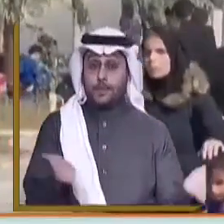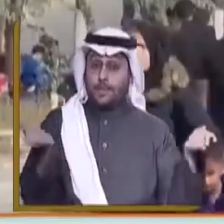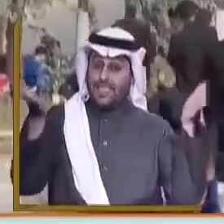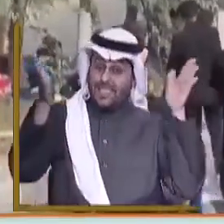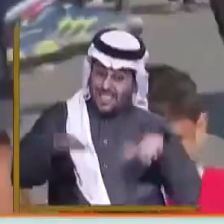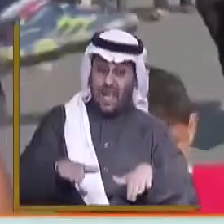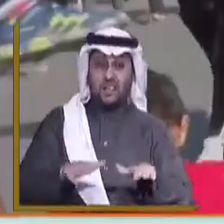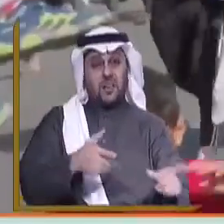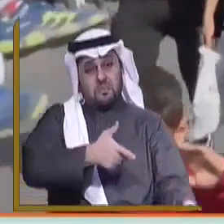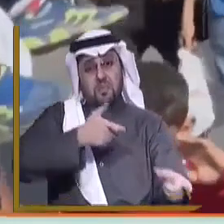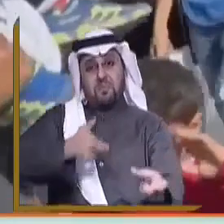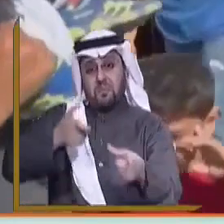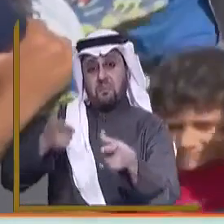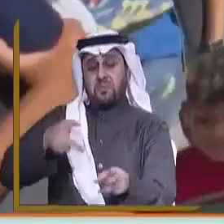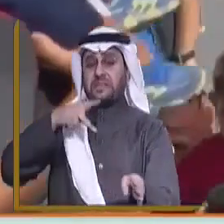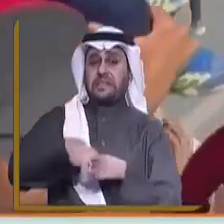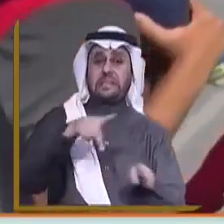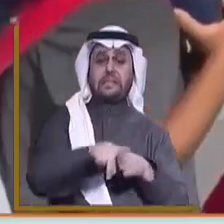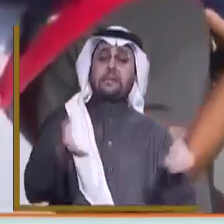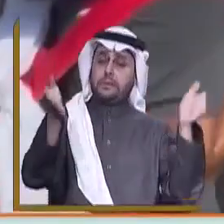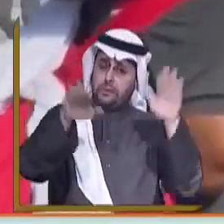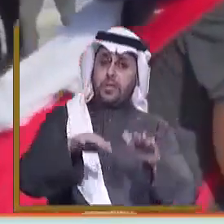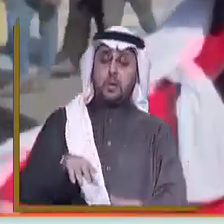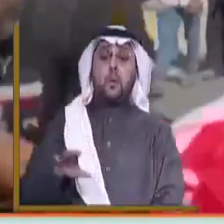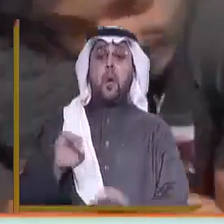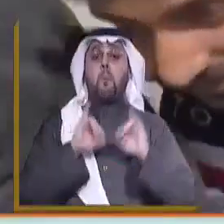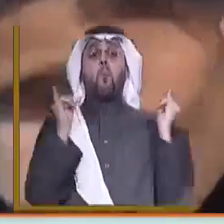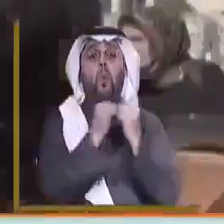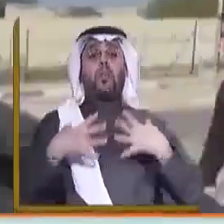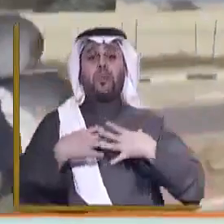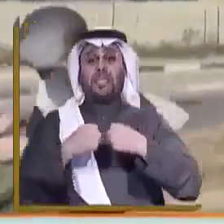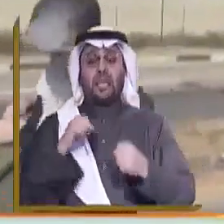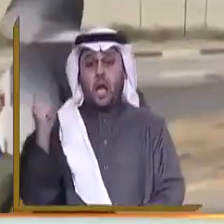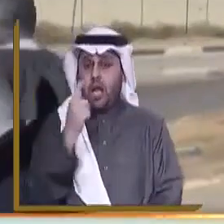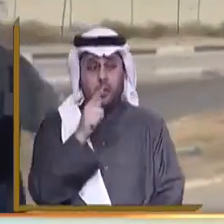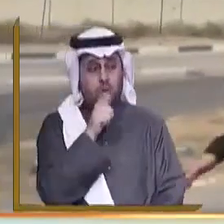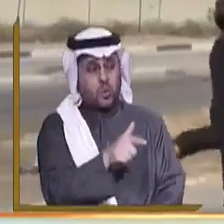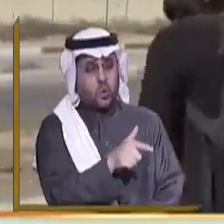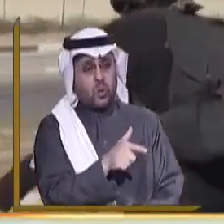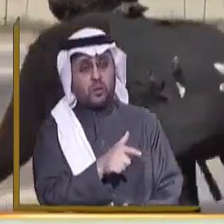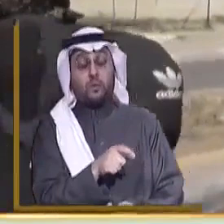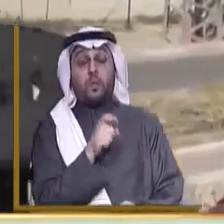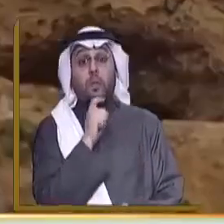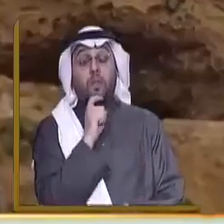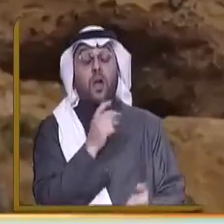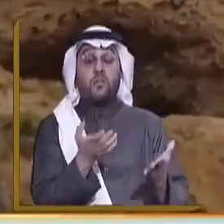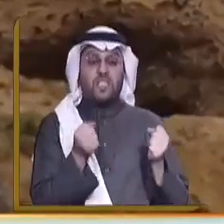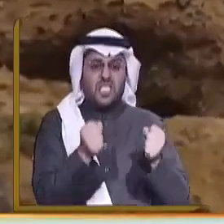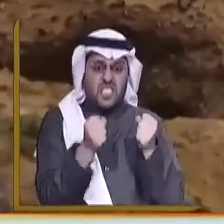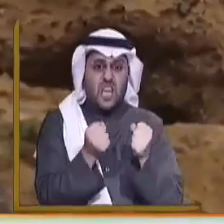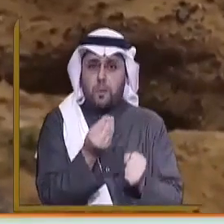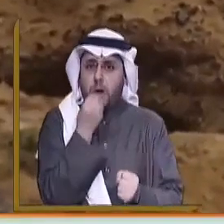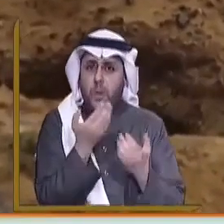قوات الاحتلال حيث استنكرت منظمه الصحه العالميه ظروف الحياه غير الانسانيه في القطاع الذي يفتقر